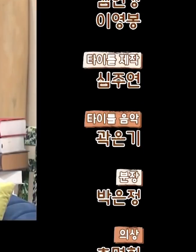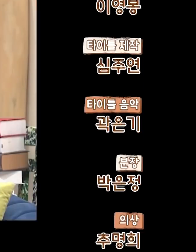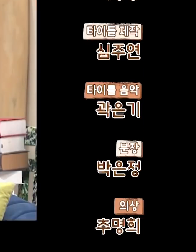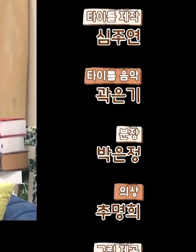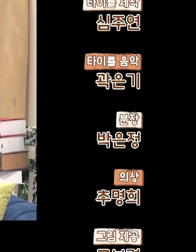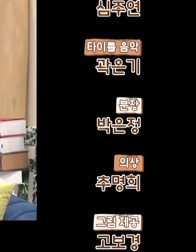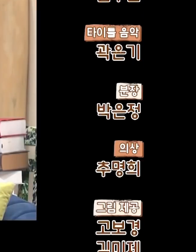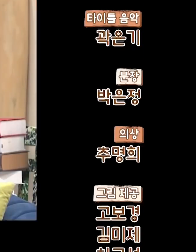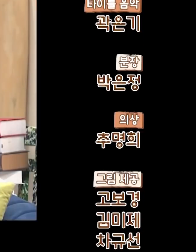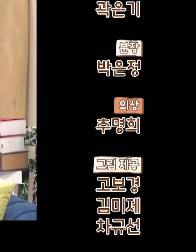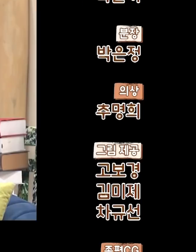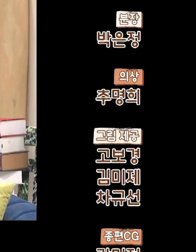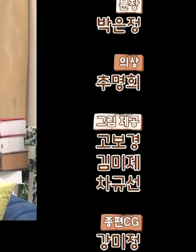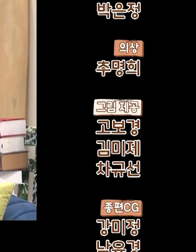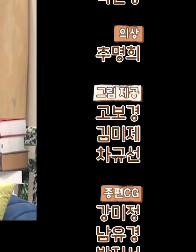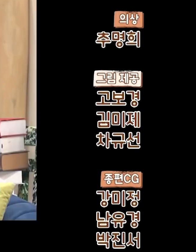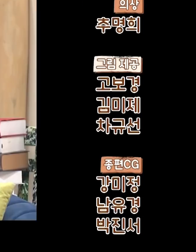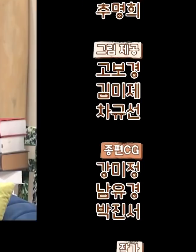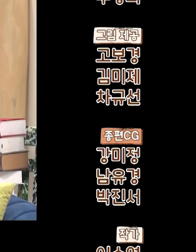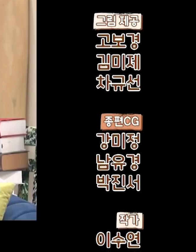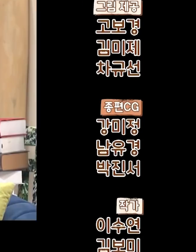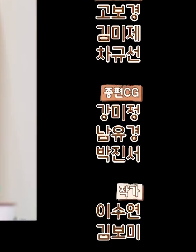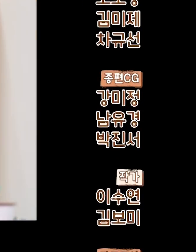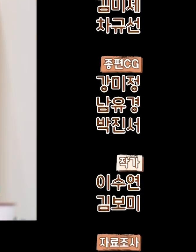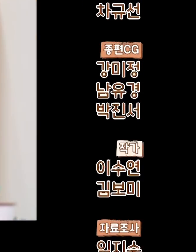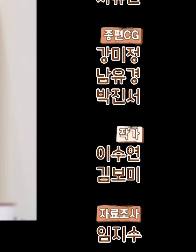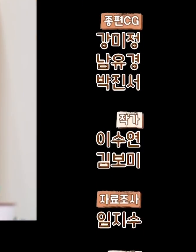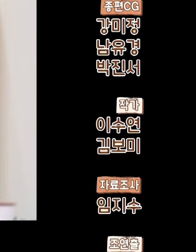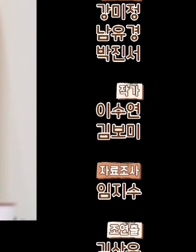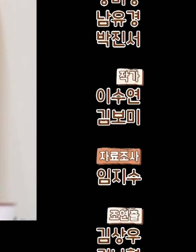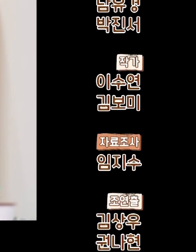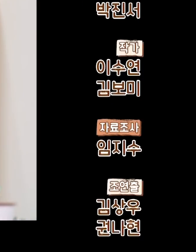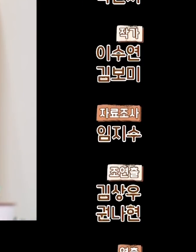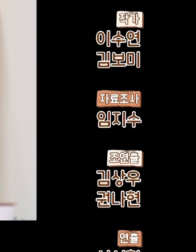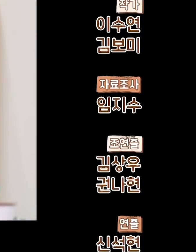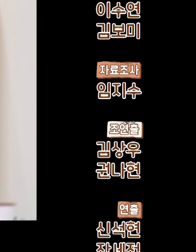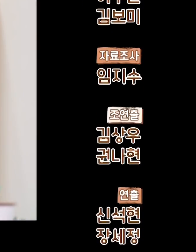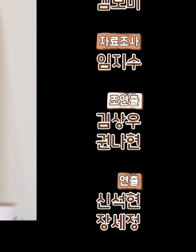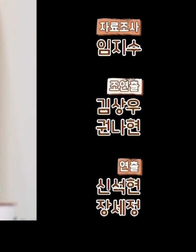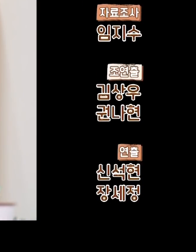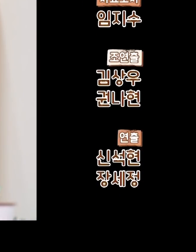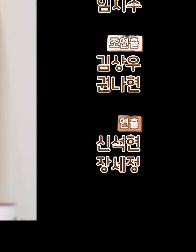오직 주로 주 하나로 선한 기쁨